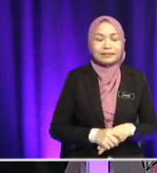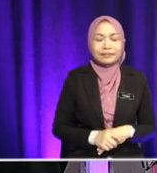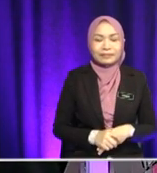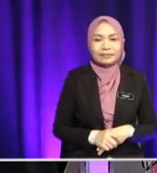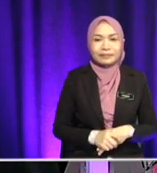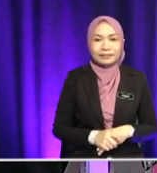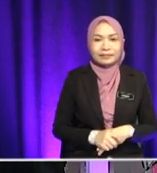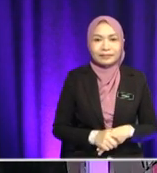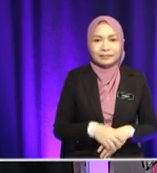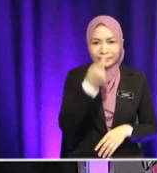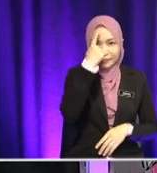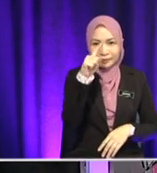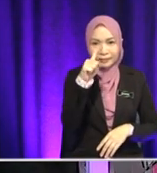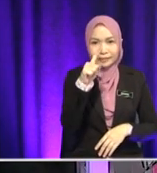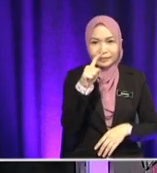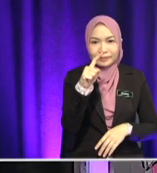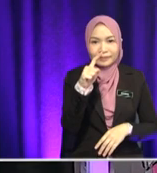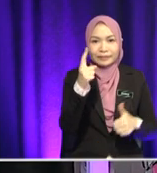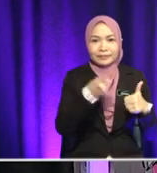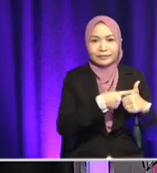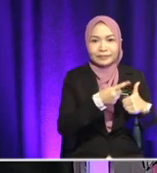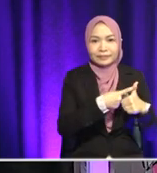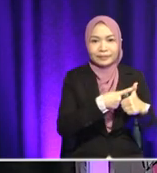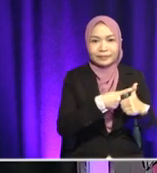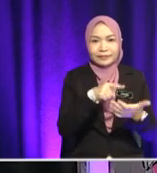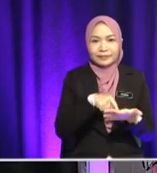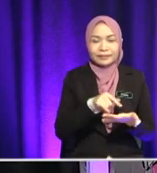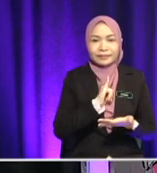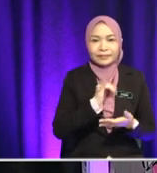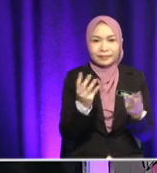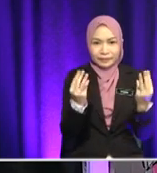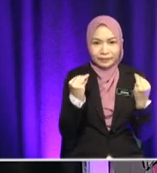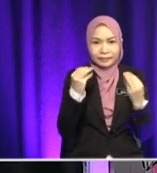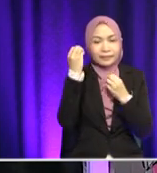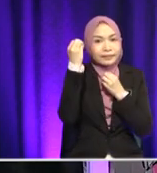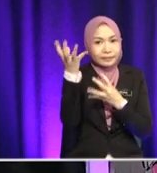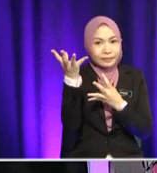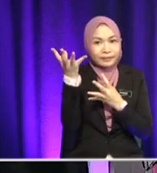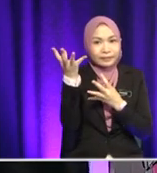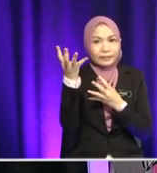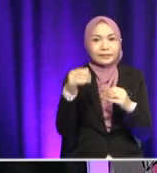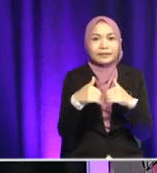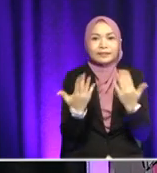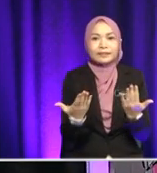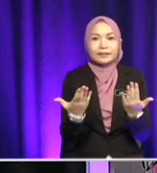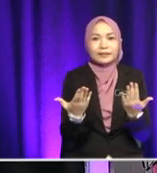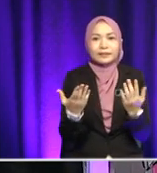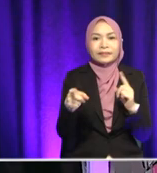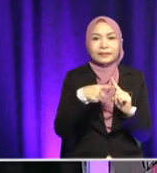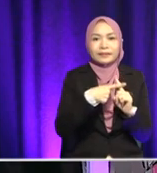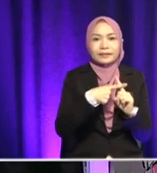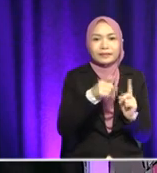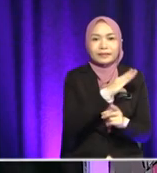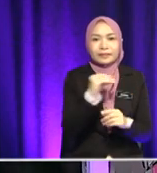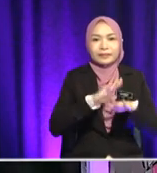untuk pak yang pertama ini saya guna berfungsi dengan anda semua Oke bagaimana untuk operasi penambahan penolakan dan